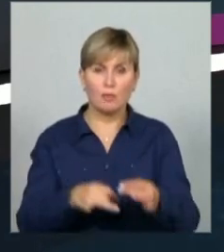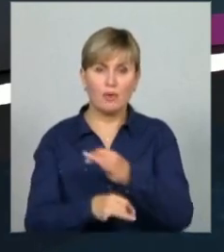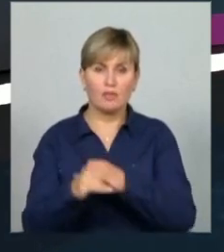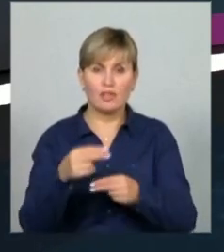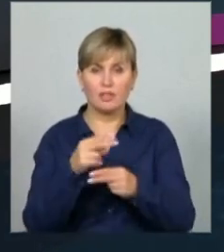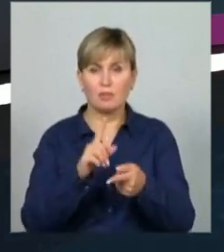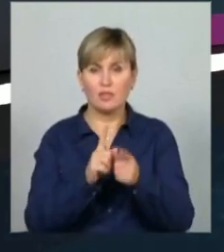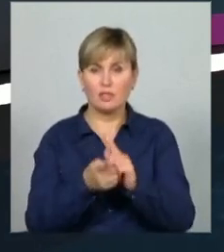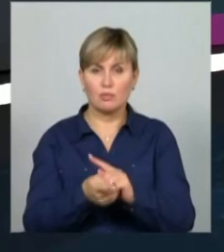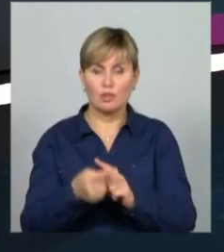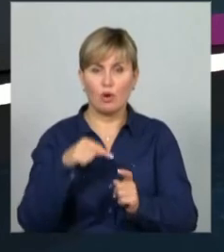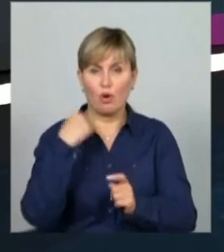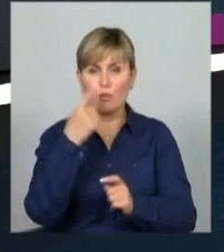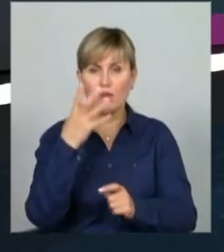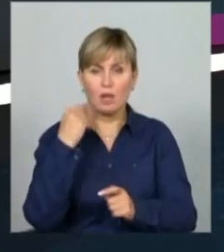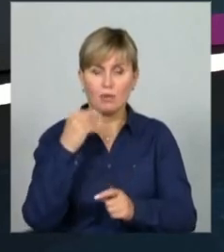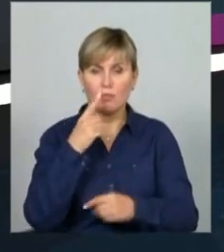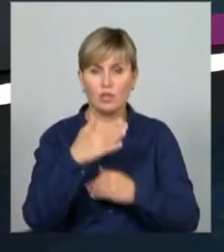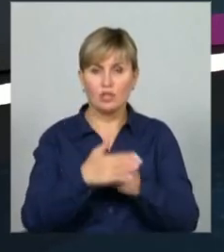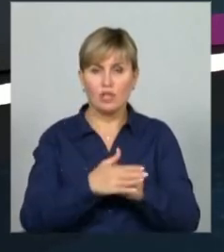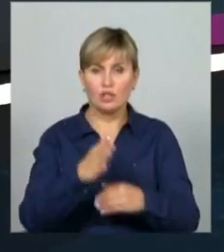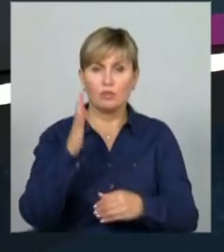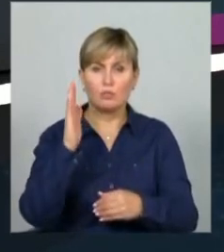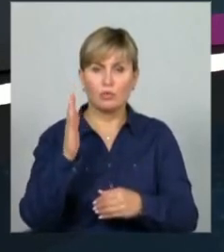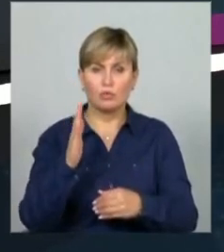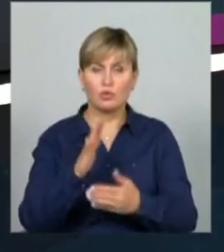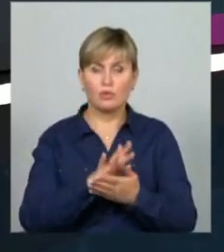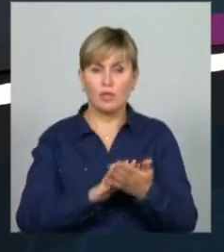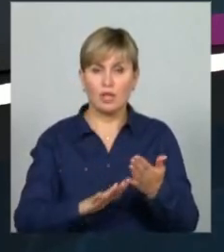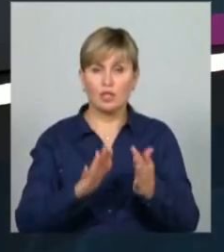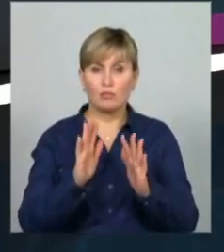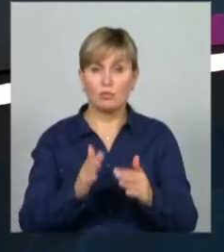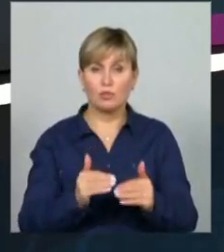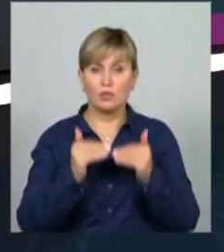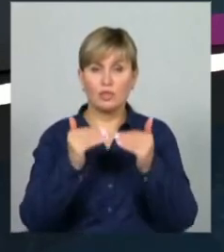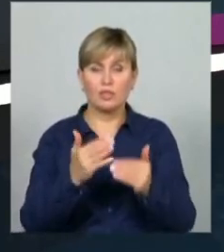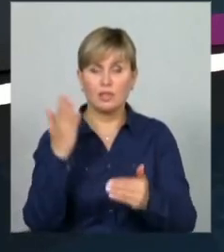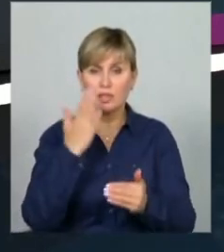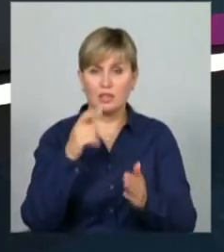тему изменения облика Алматы в ближайшем будущем. Следом не пропустите